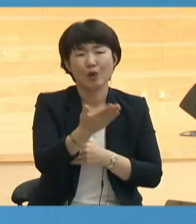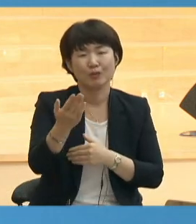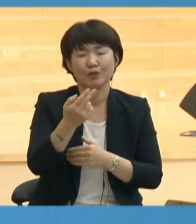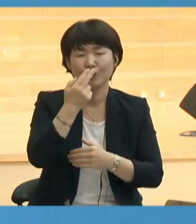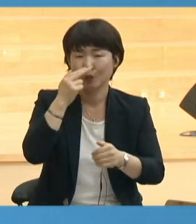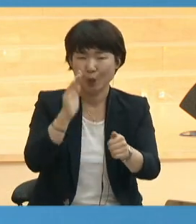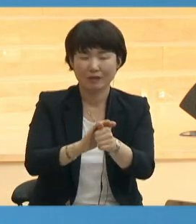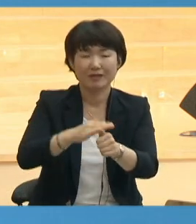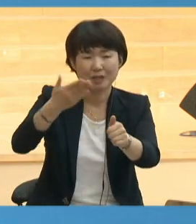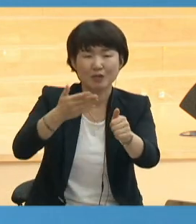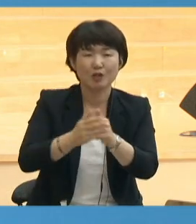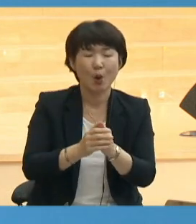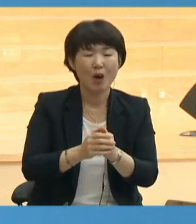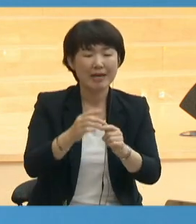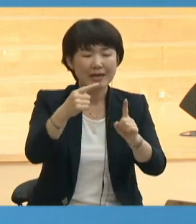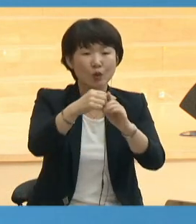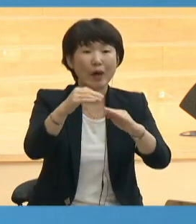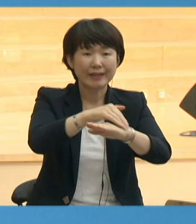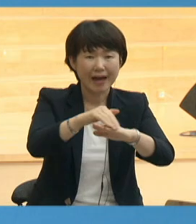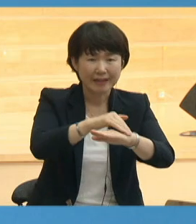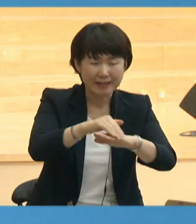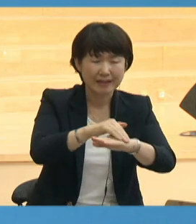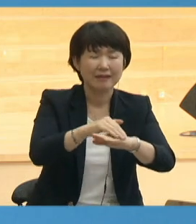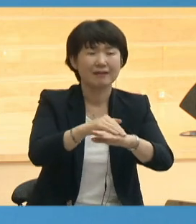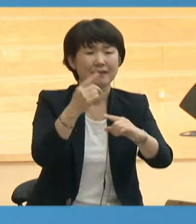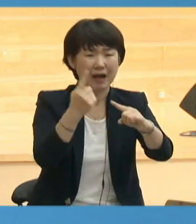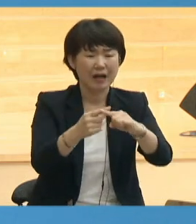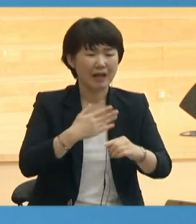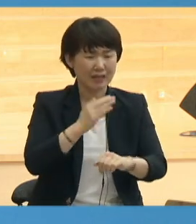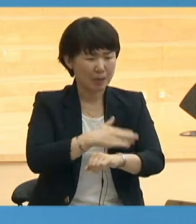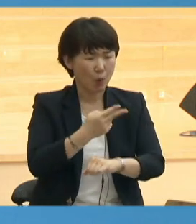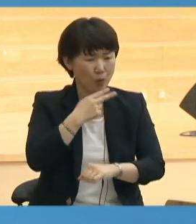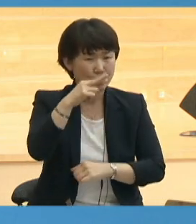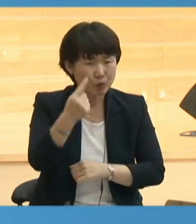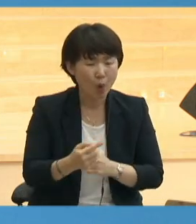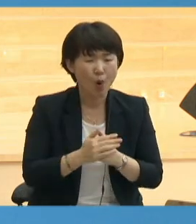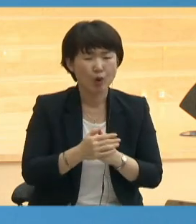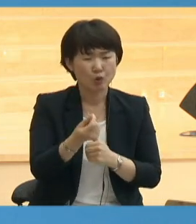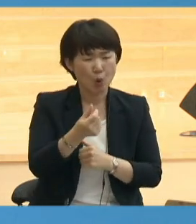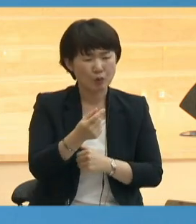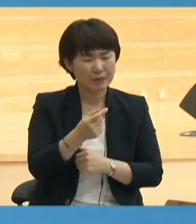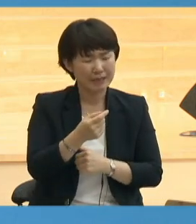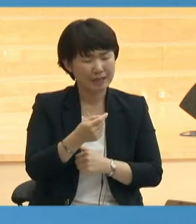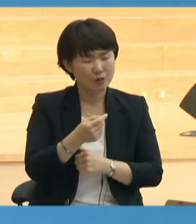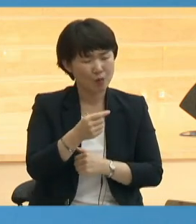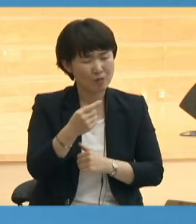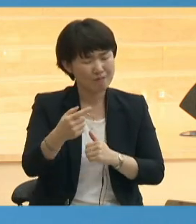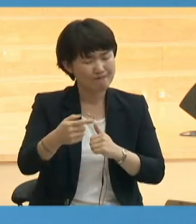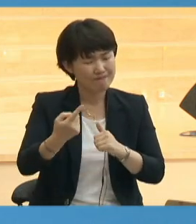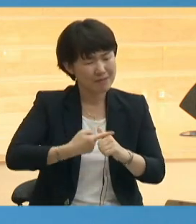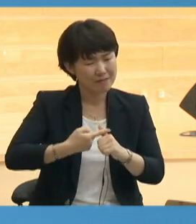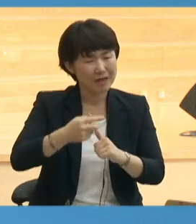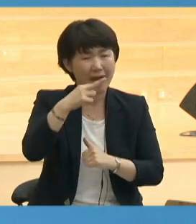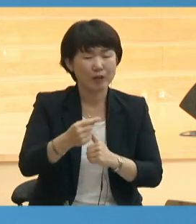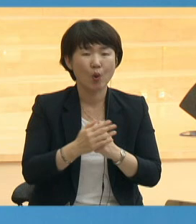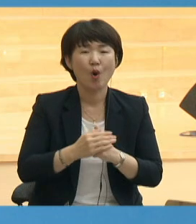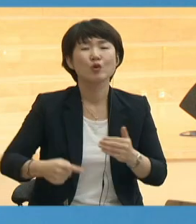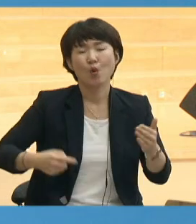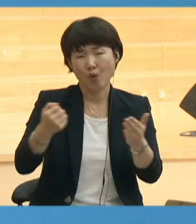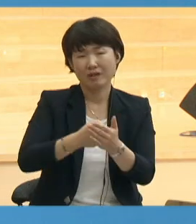교인 딜을 내다가 잘못한 것이 없어도 좀 싫은 소리를 들을 수 있는 용기가 있을 수 있길 주의 이름으로